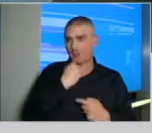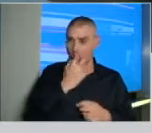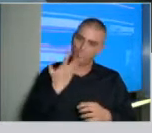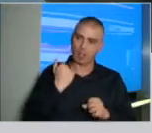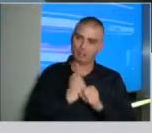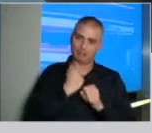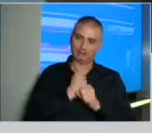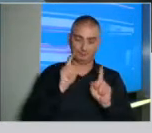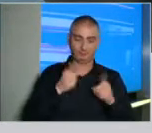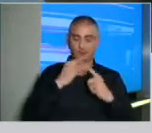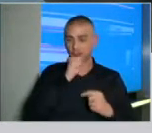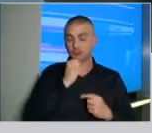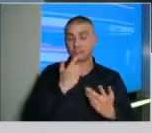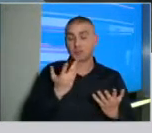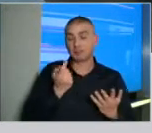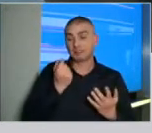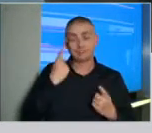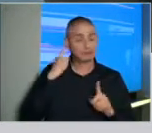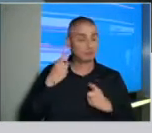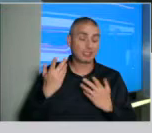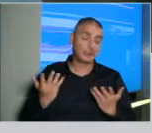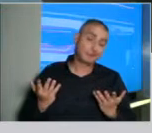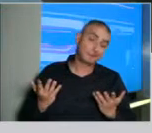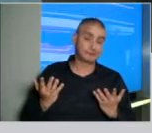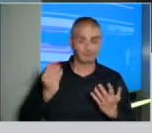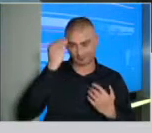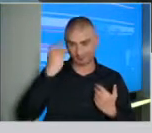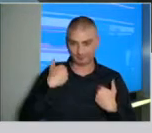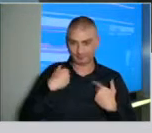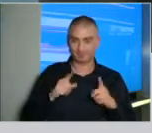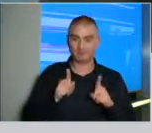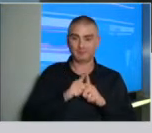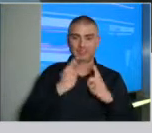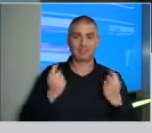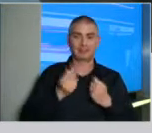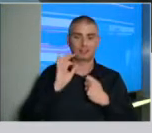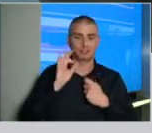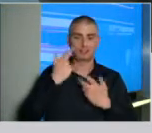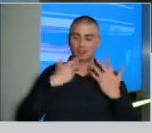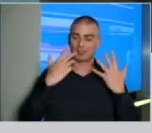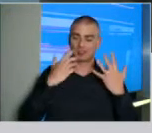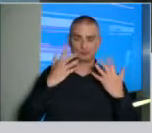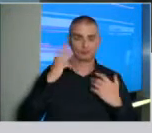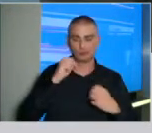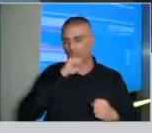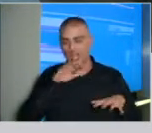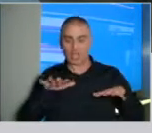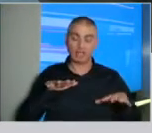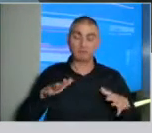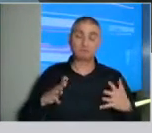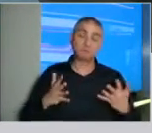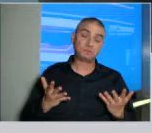בואי נעשה קליפ. קצת המוזיקליות של הדבר הזה, זה משהו שמזכיר לי קצת את התשדירים של ה-90s, כן, יש שם ראפ כזה וזה,